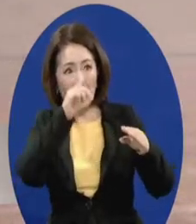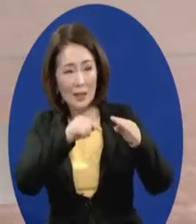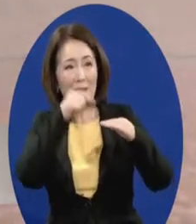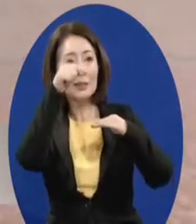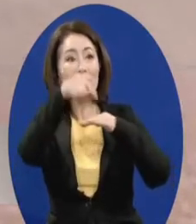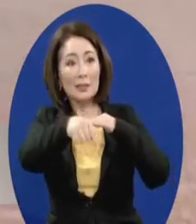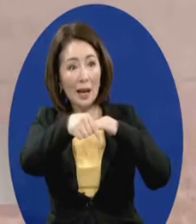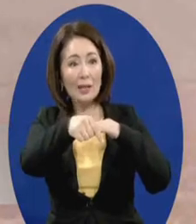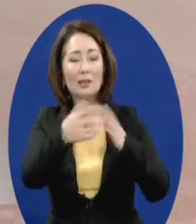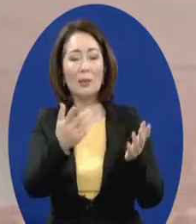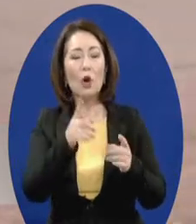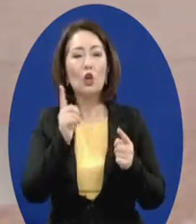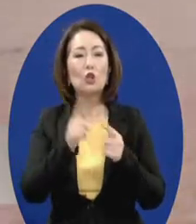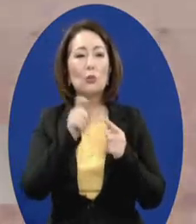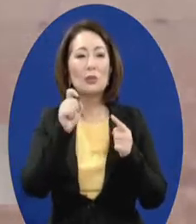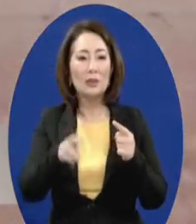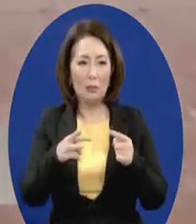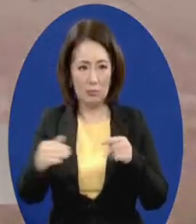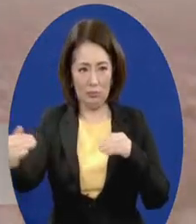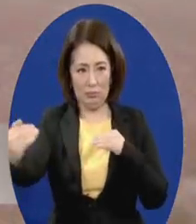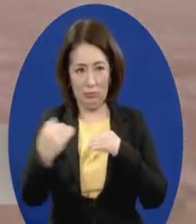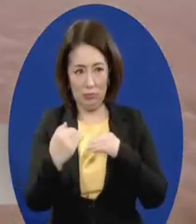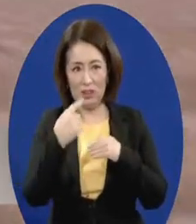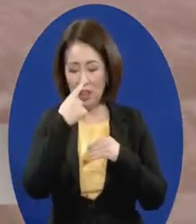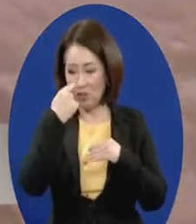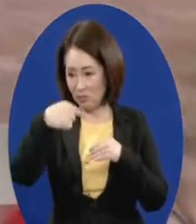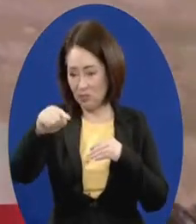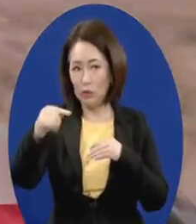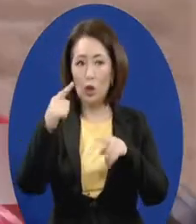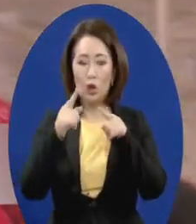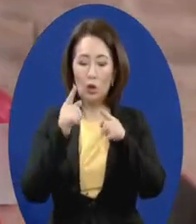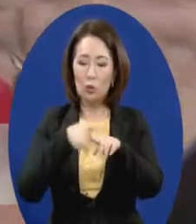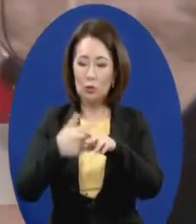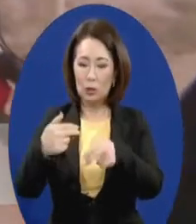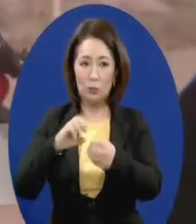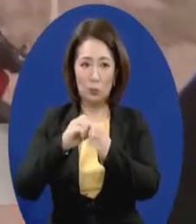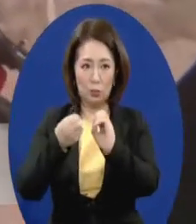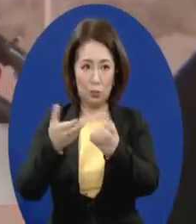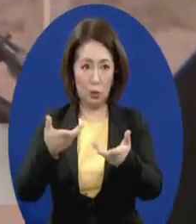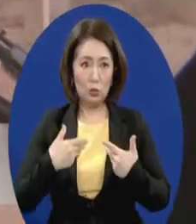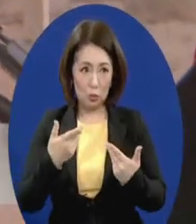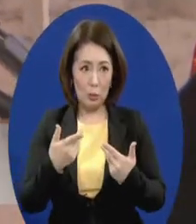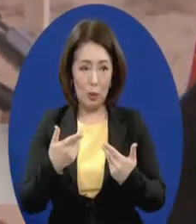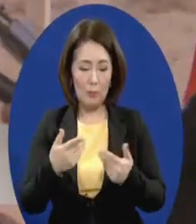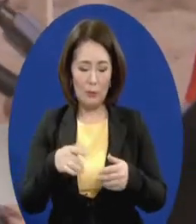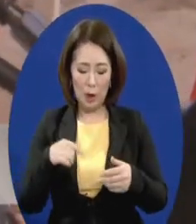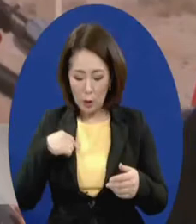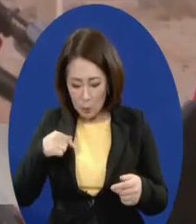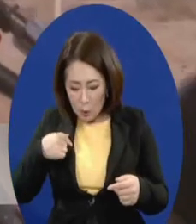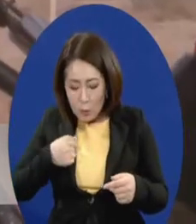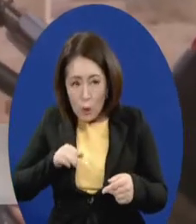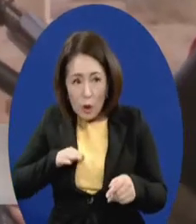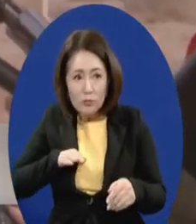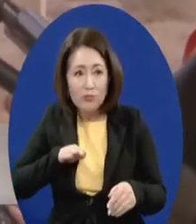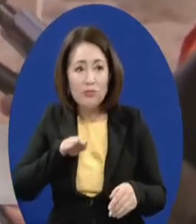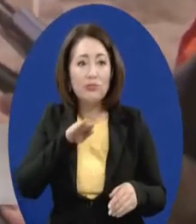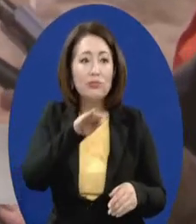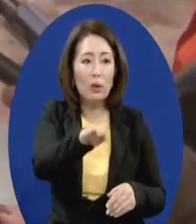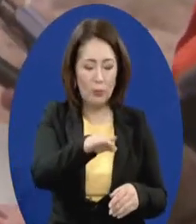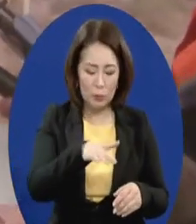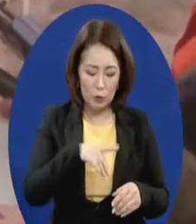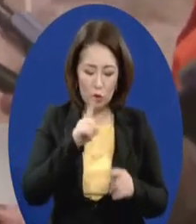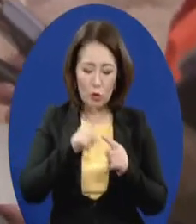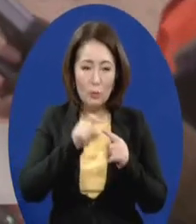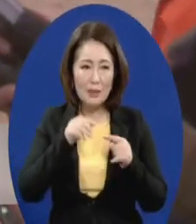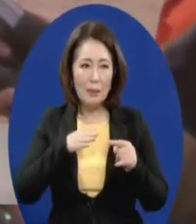ингээд цааталтаа очих юм бол ингээд юу төмөр зам ингээд ирсэн юм. Хоёр төмөр зам байгаа. Ингээд л одоо жишээл бид нар одоо Гашуун Сухатын өртөө